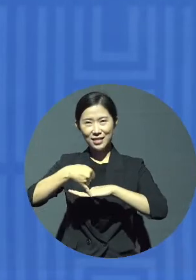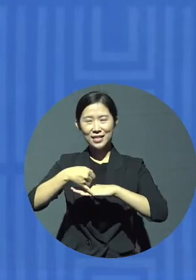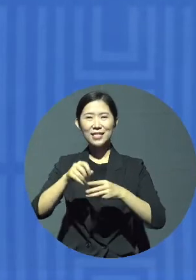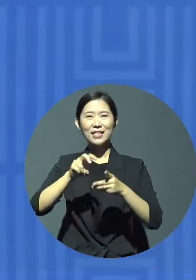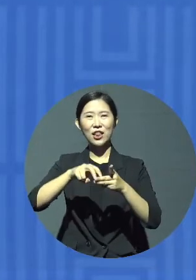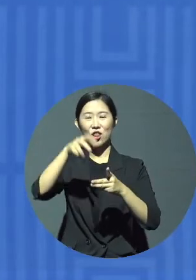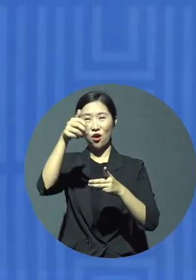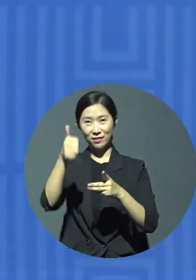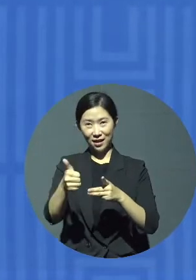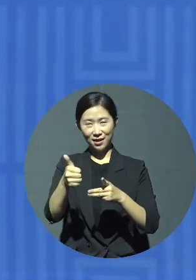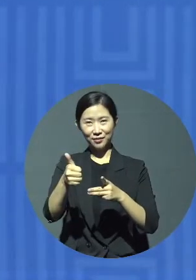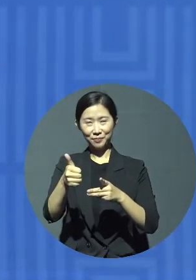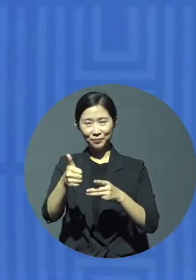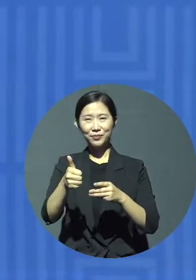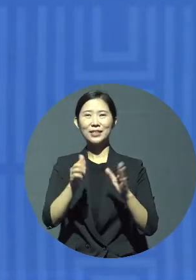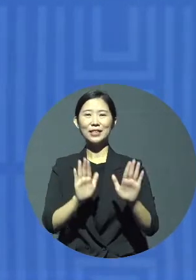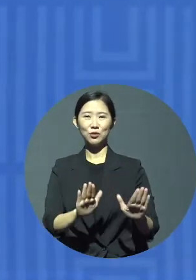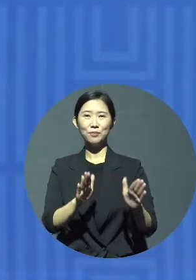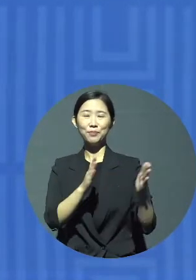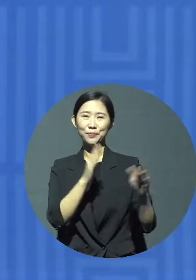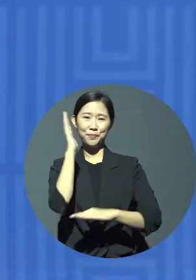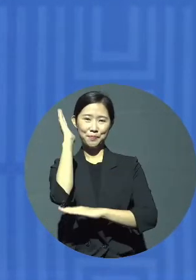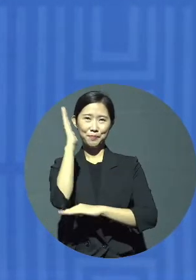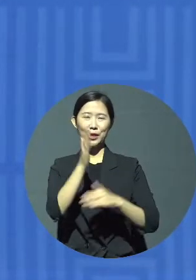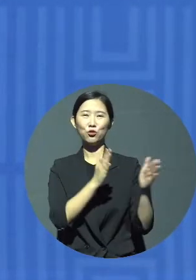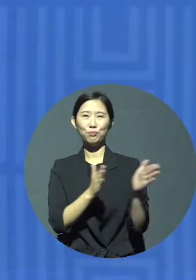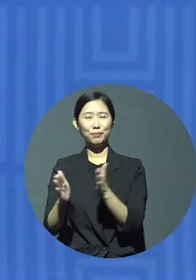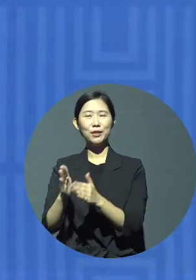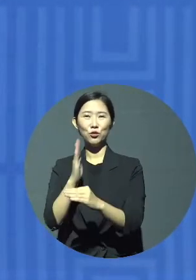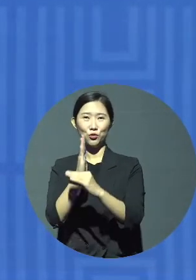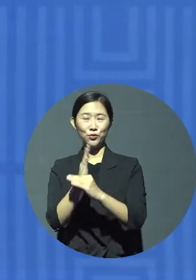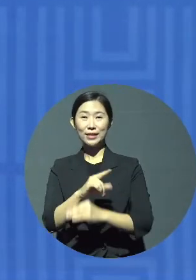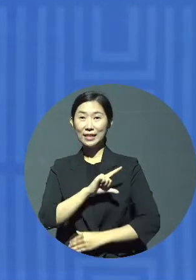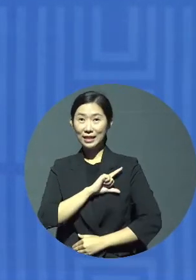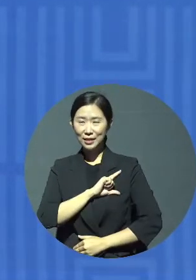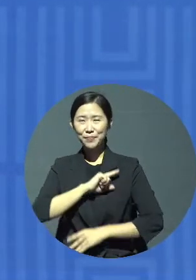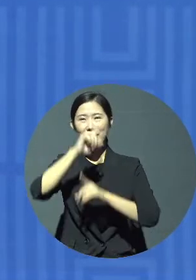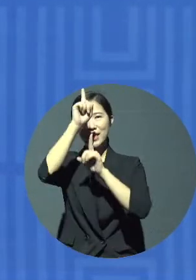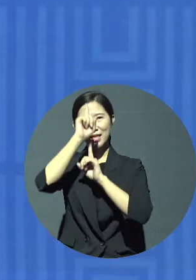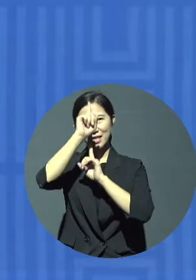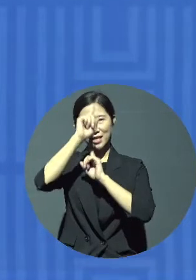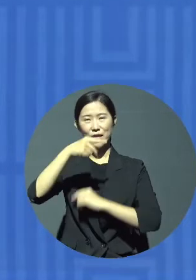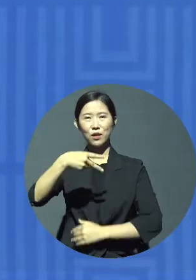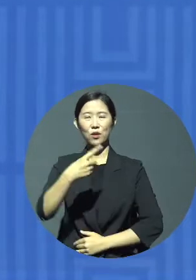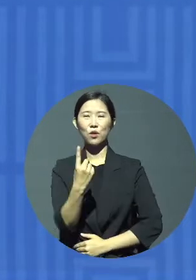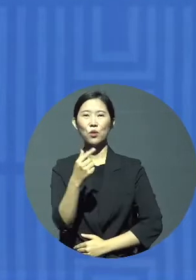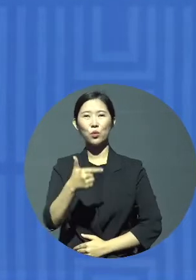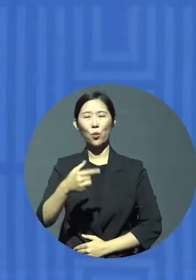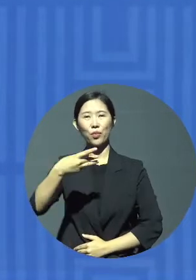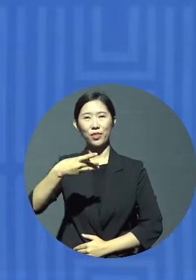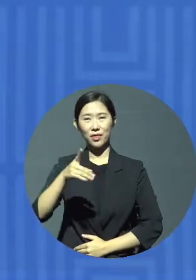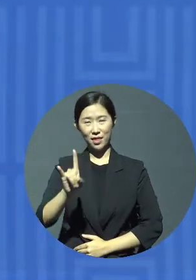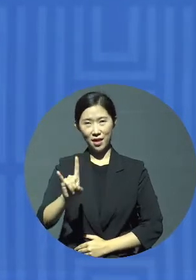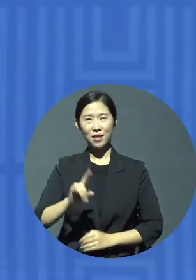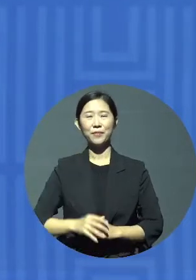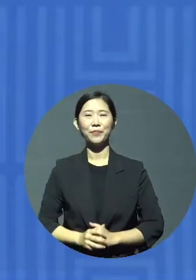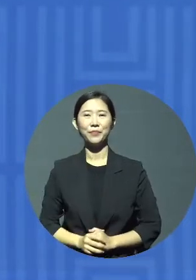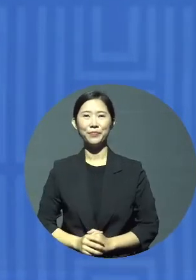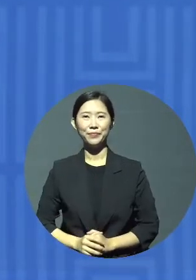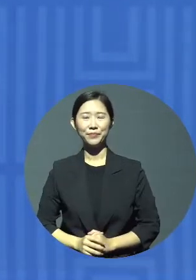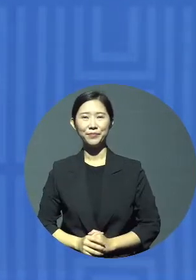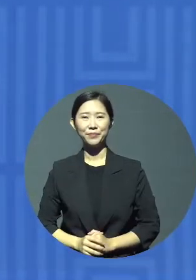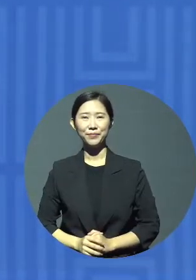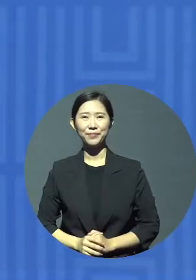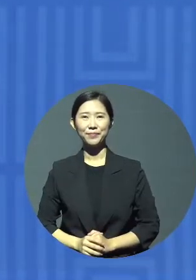센터장님 준비해주고 계십니다. 네, 이돈태 센터장님은요, 영국을 대표하는 디자인 회사 탄저린의